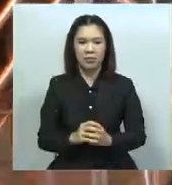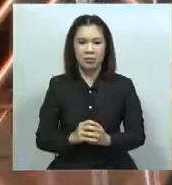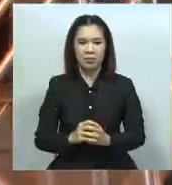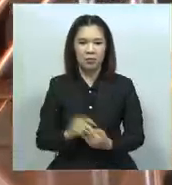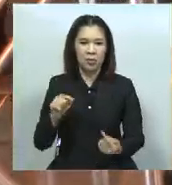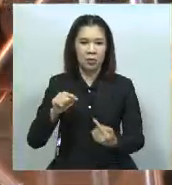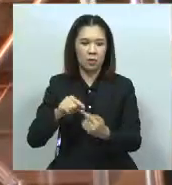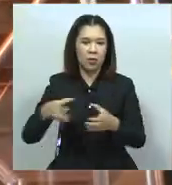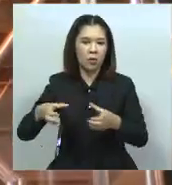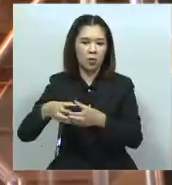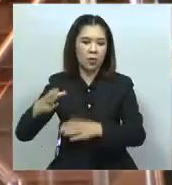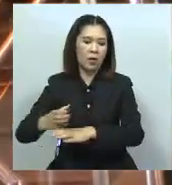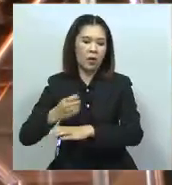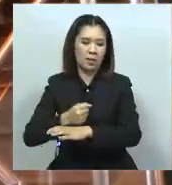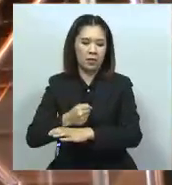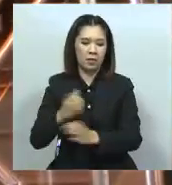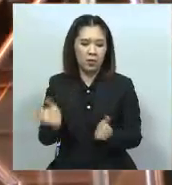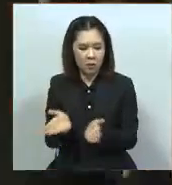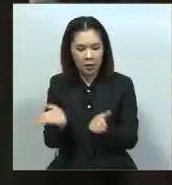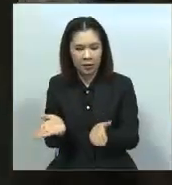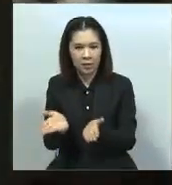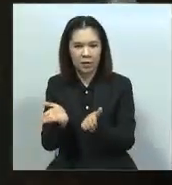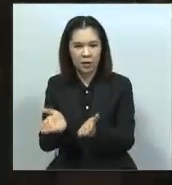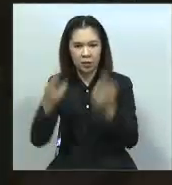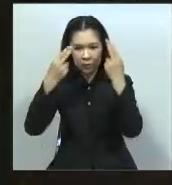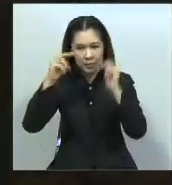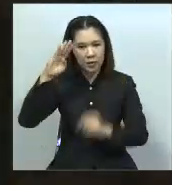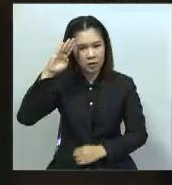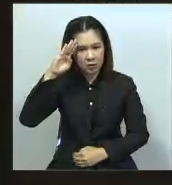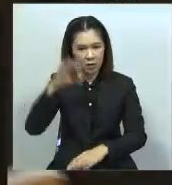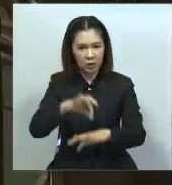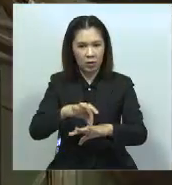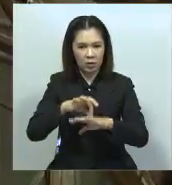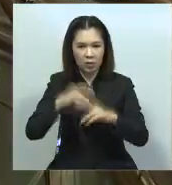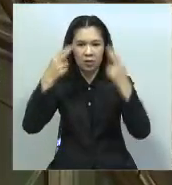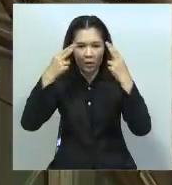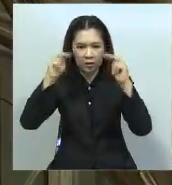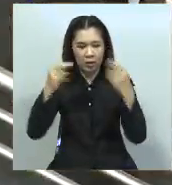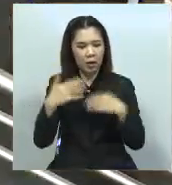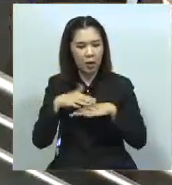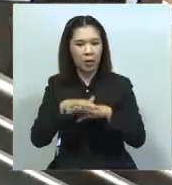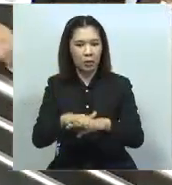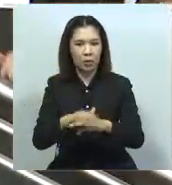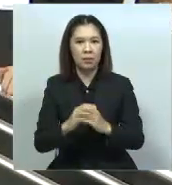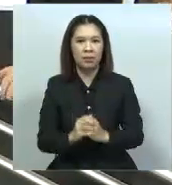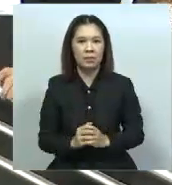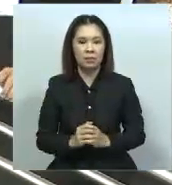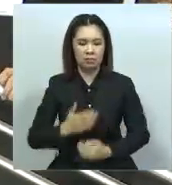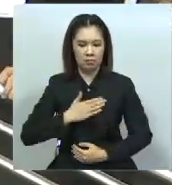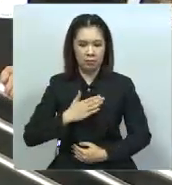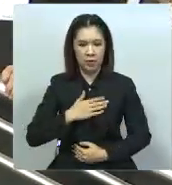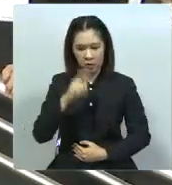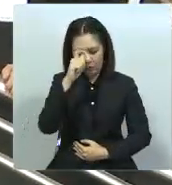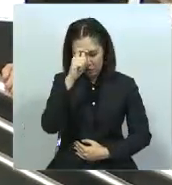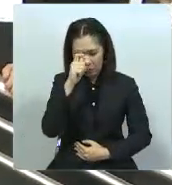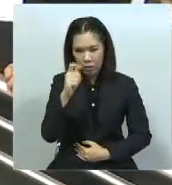ธิปัตย์มีมติสนับสนุนพลเอกประยุทธ์จันทร์โอชาเป็นนายกรัฐมนตรีและร่วมรัฐบาลกับพรรคพลังประชารัฐว่าส่วนตัวเคารพในมติของ